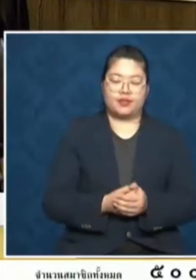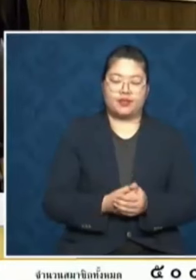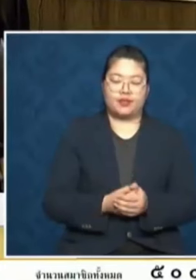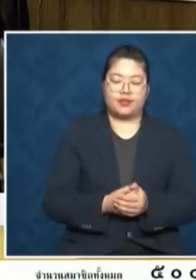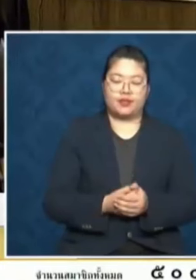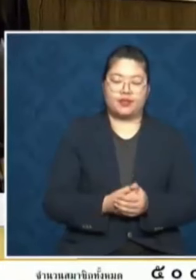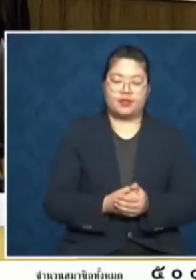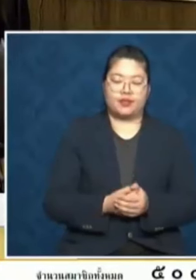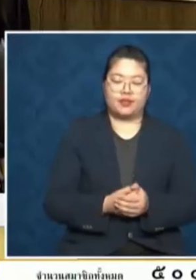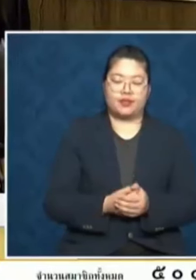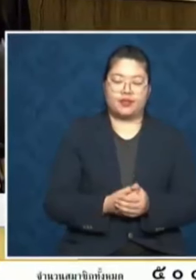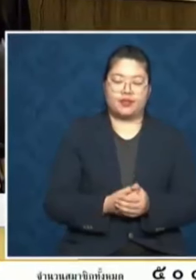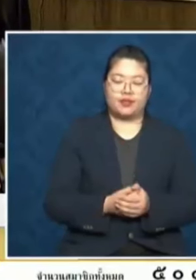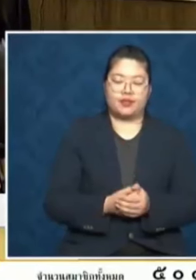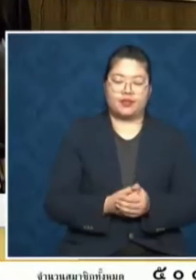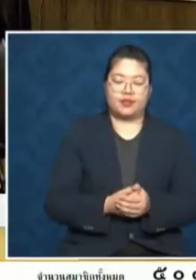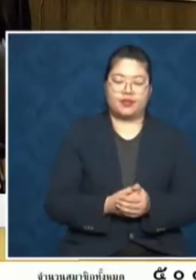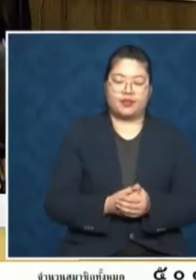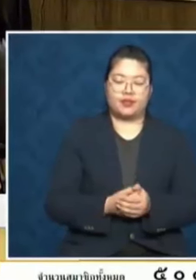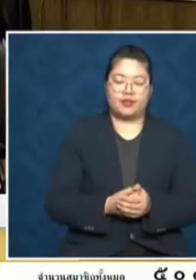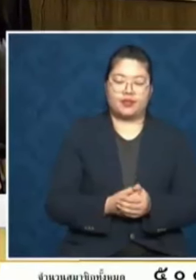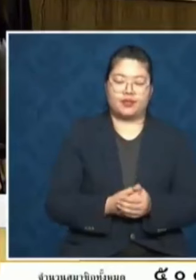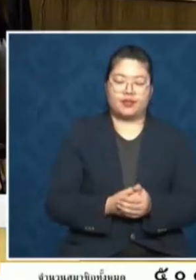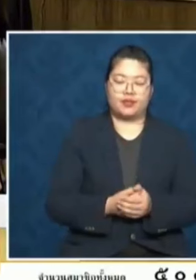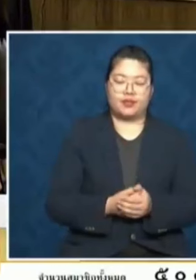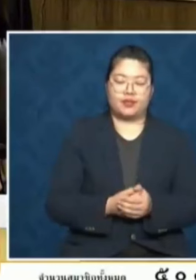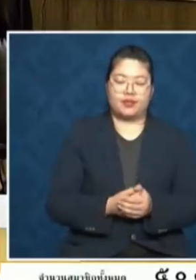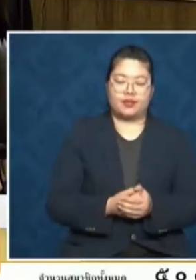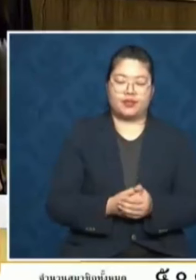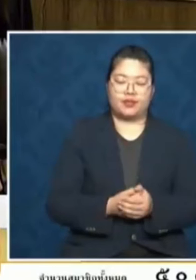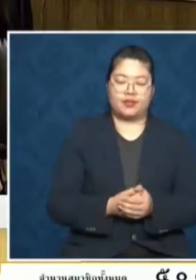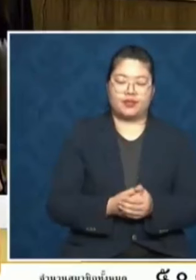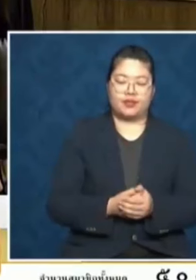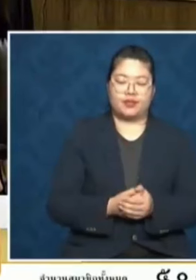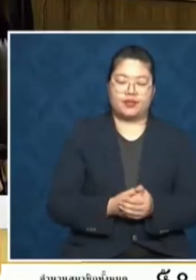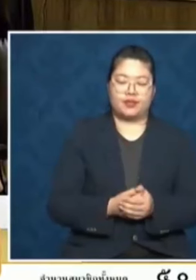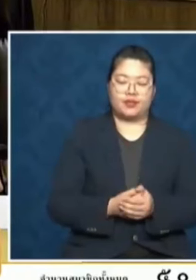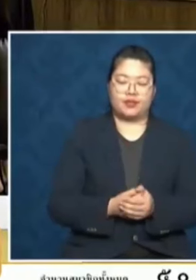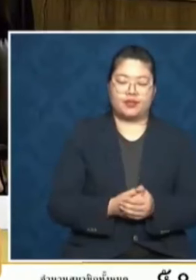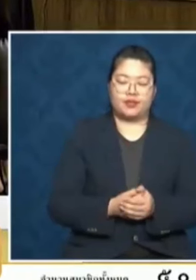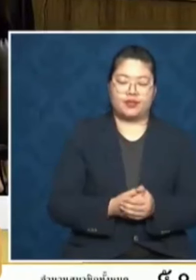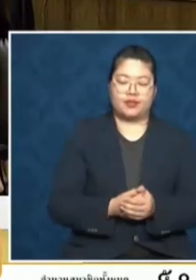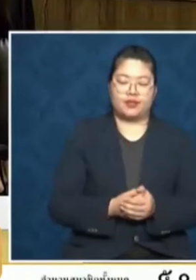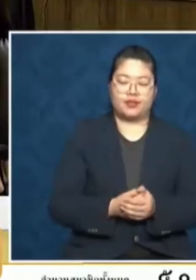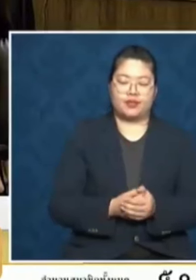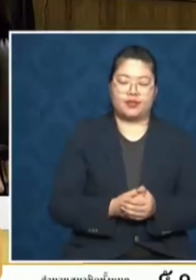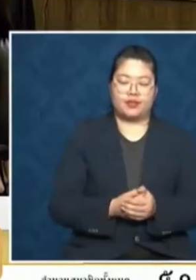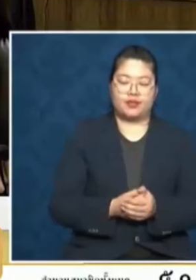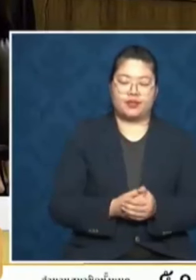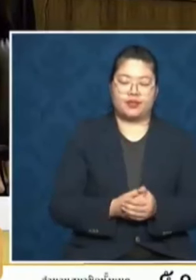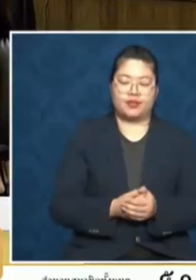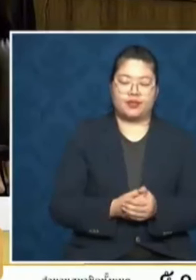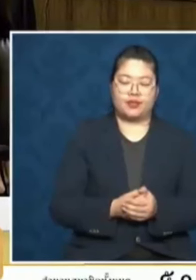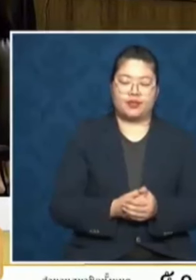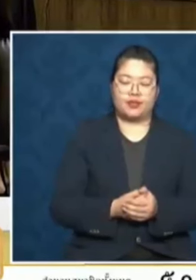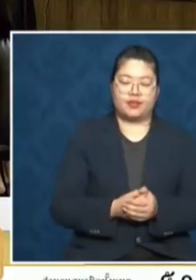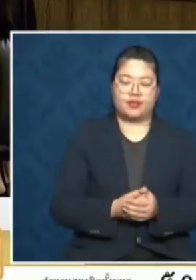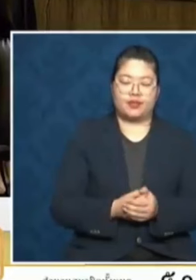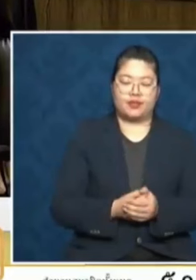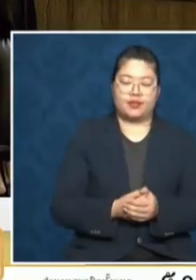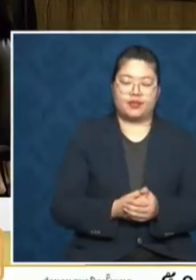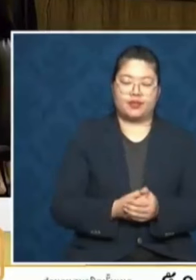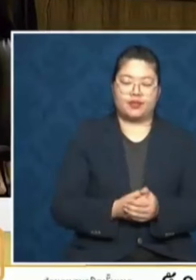คงจากผลการประเมินล่าสุดเมื่อปี2020งามไส้ครับประเทศไทยถูกประเมินให้อยู่